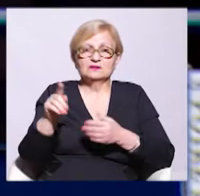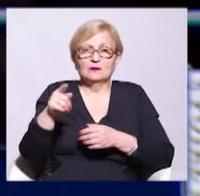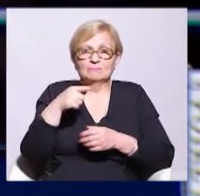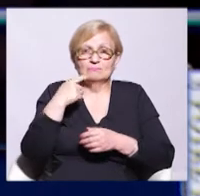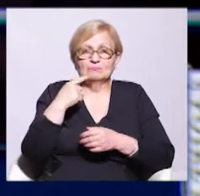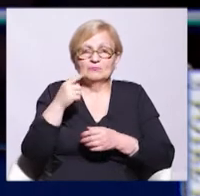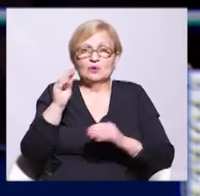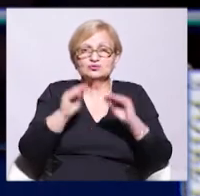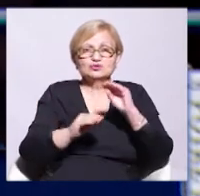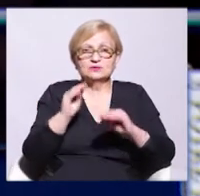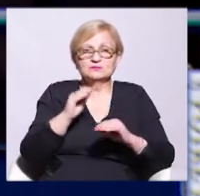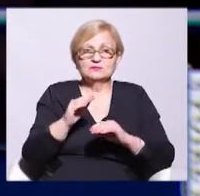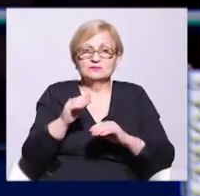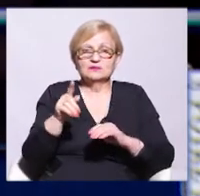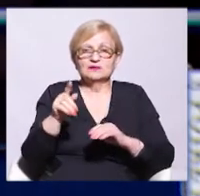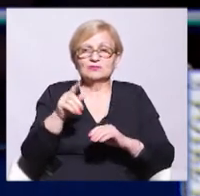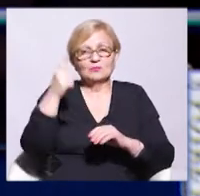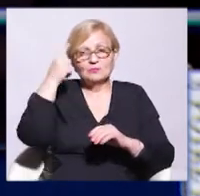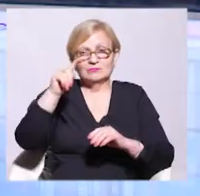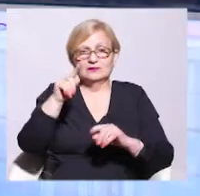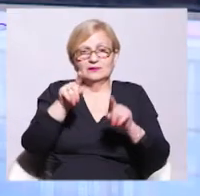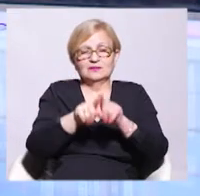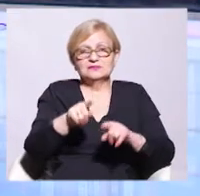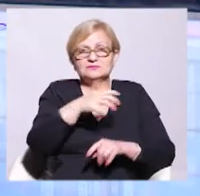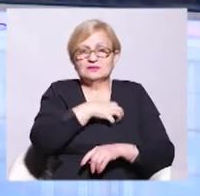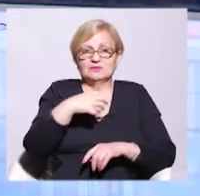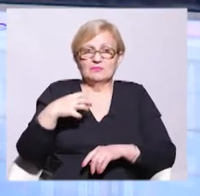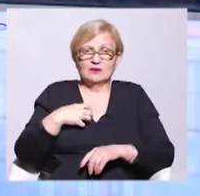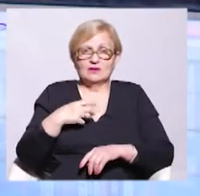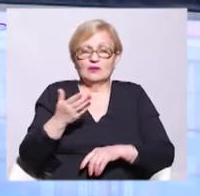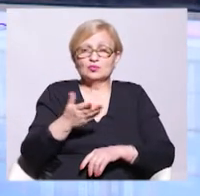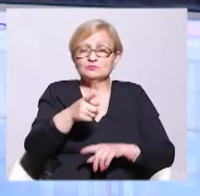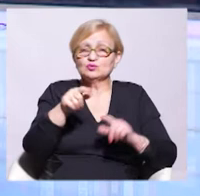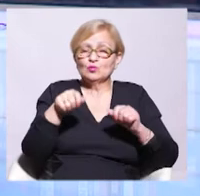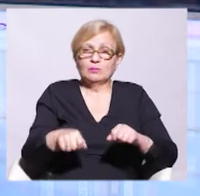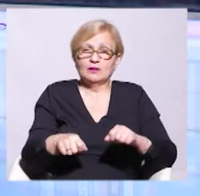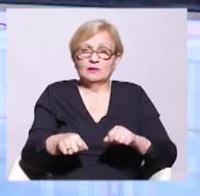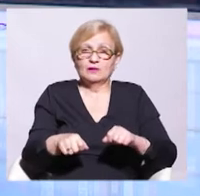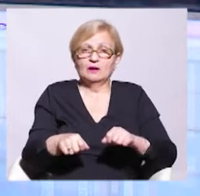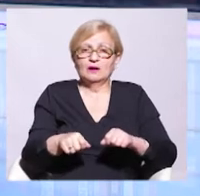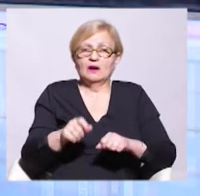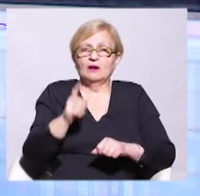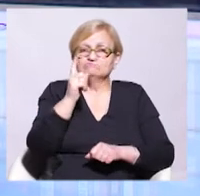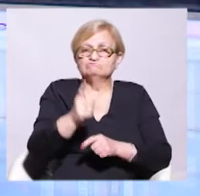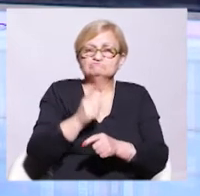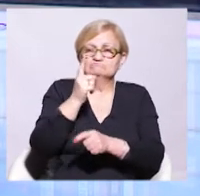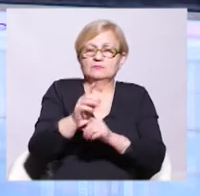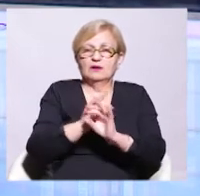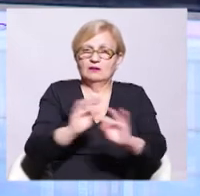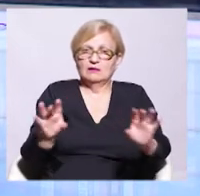რომ შექმნას ისეთი მხატვრული პერსონაჟი, რომელსაც ექნება უფლება დამოძღოს თავისი